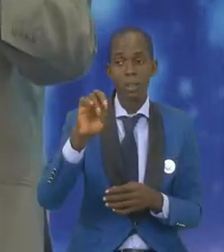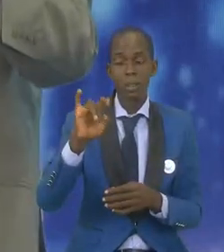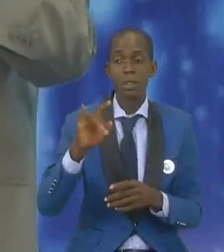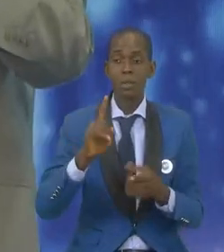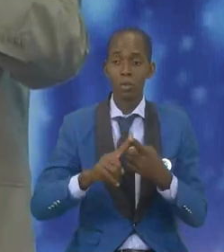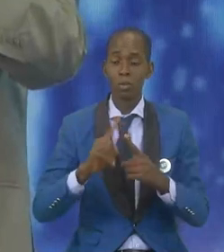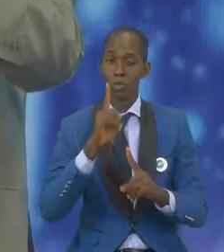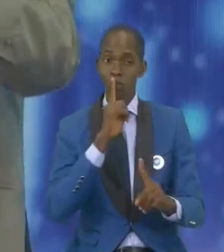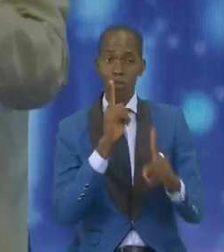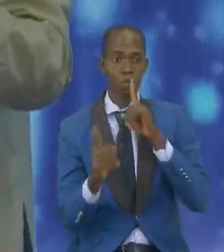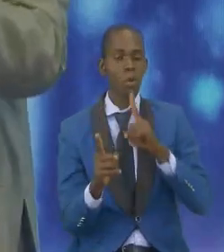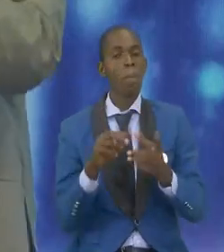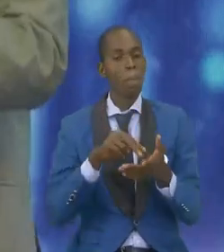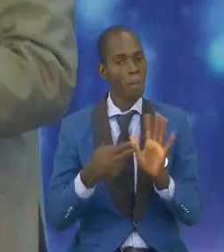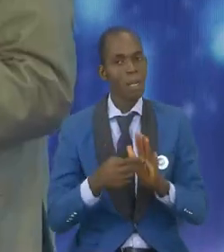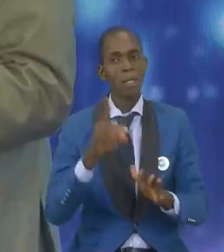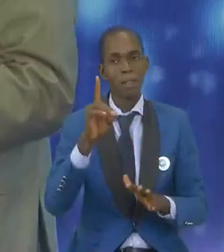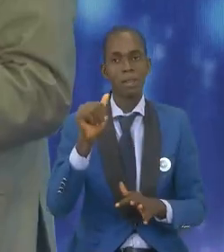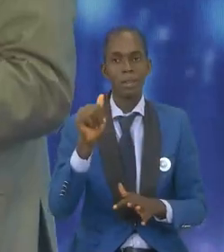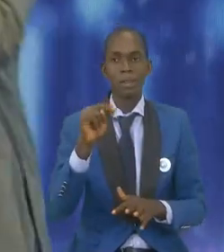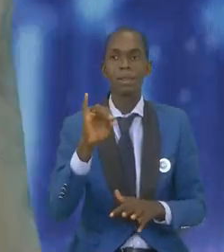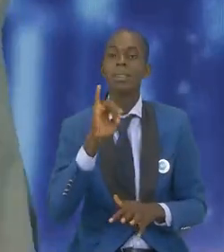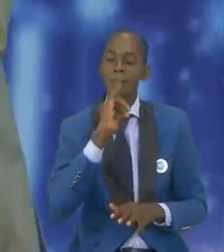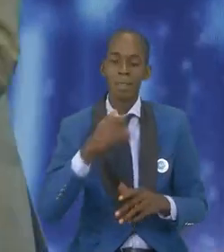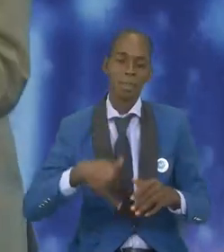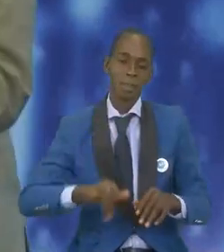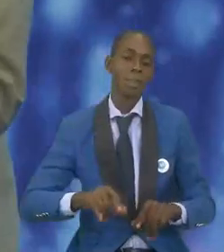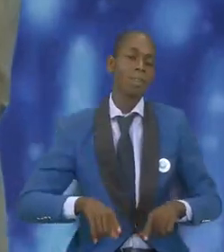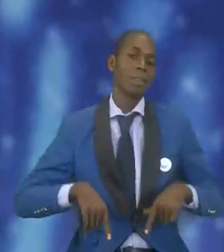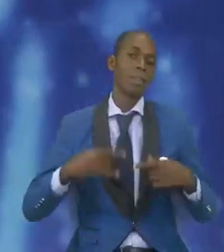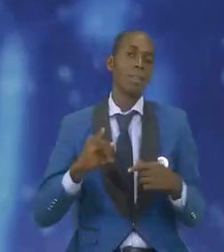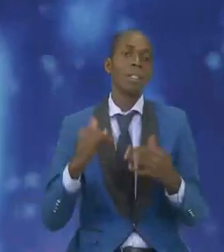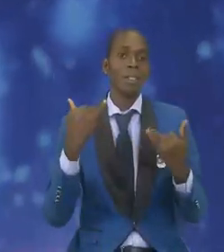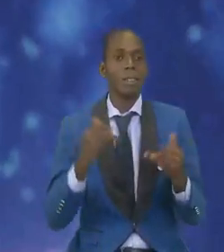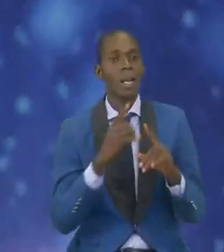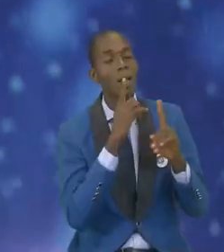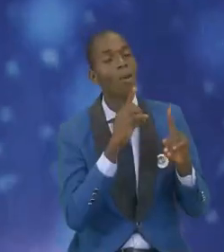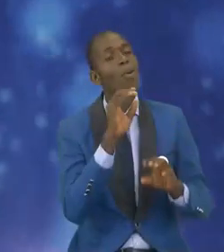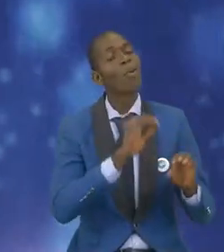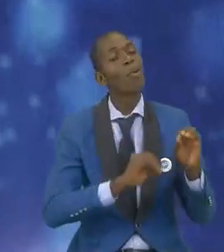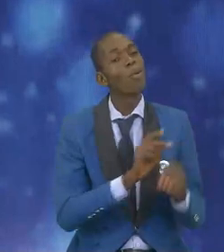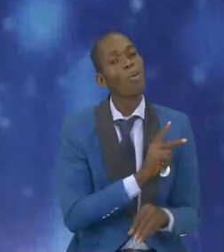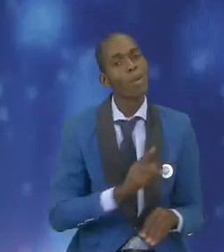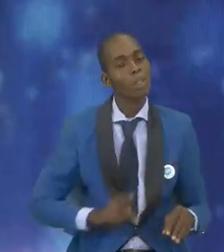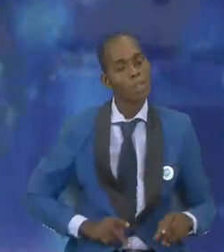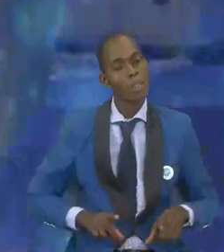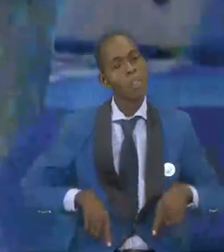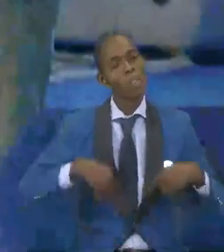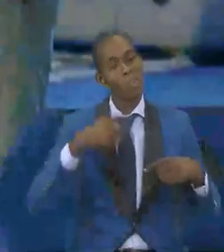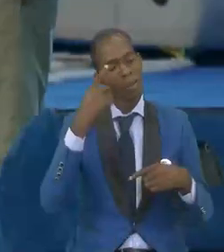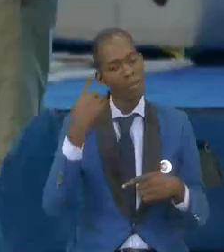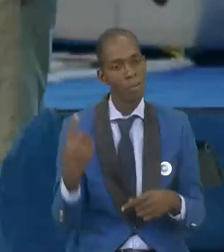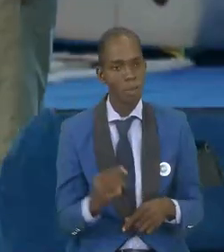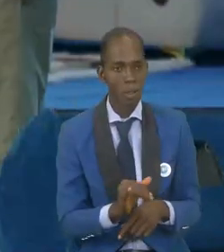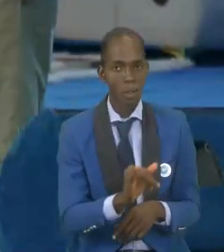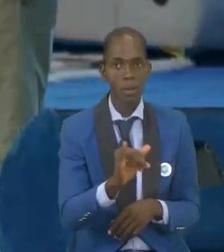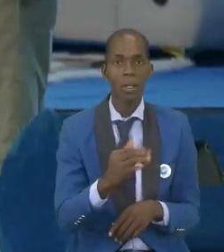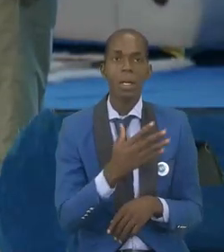veut dire qu'il était encore vivant et dit il dit au roi roi vie éternellement